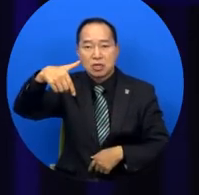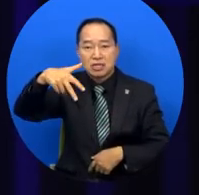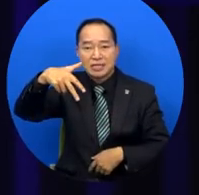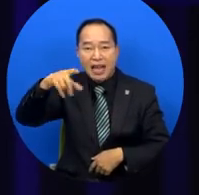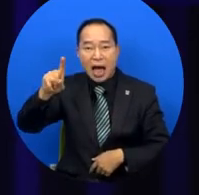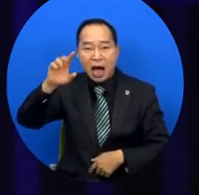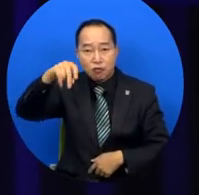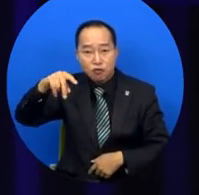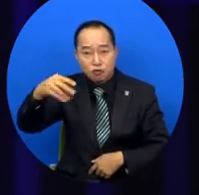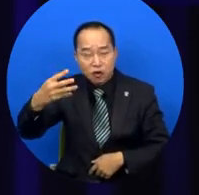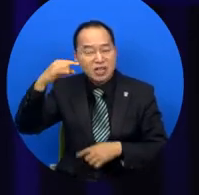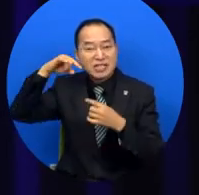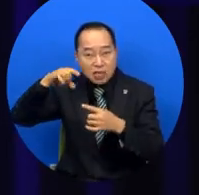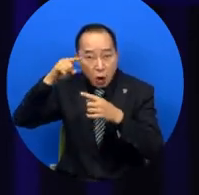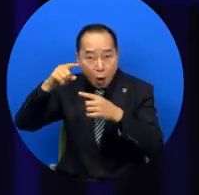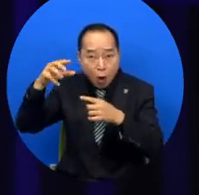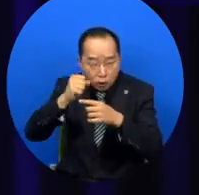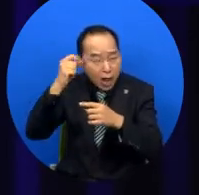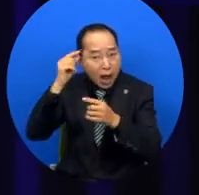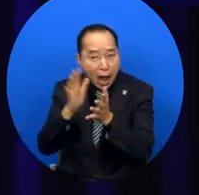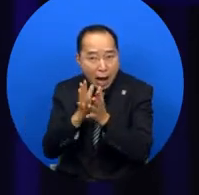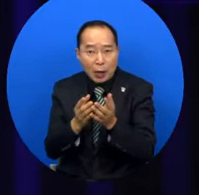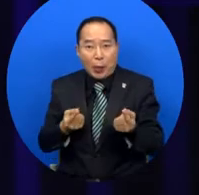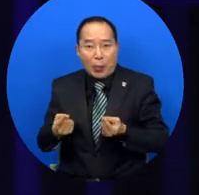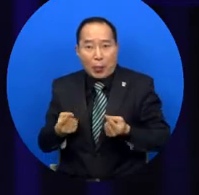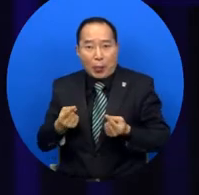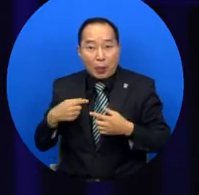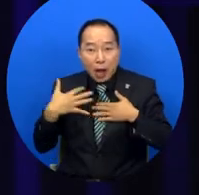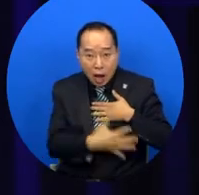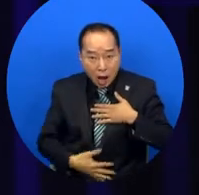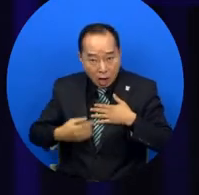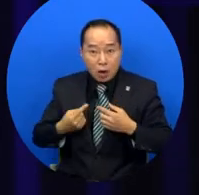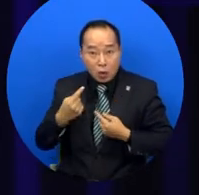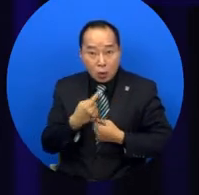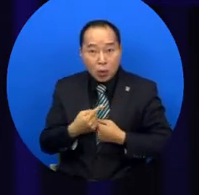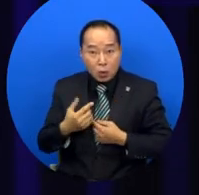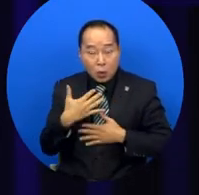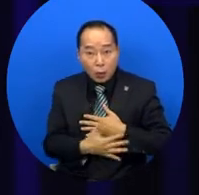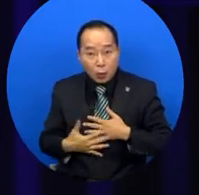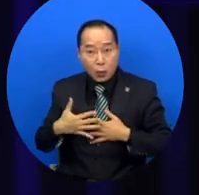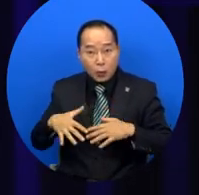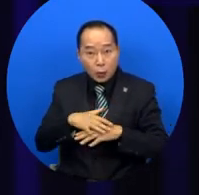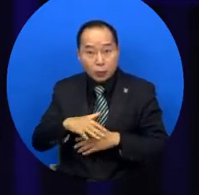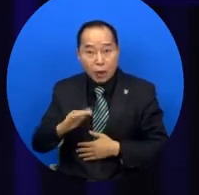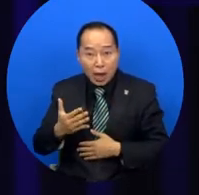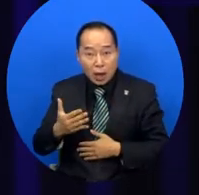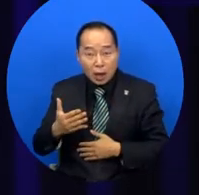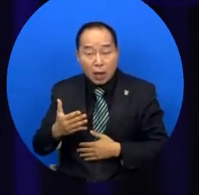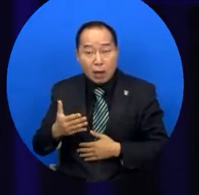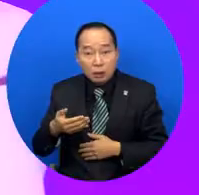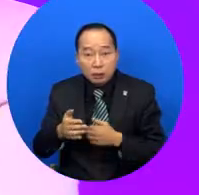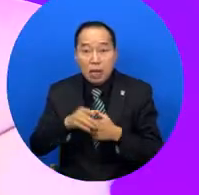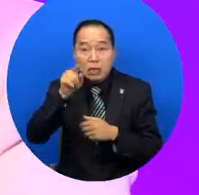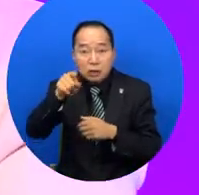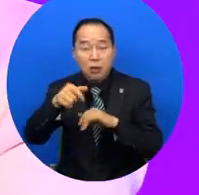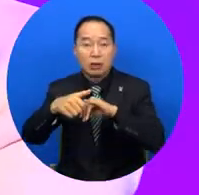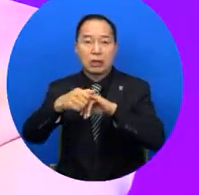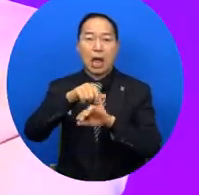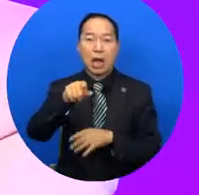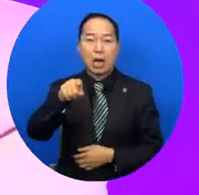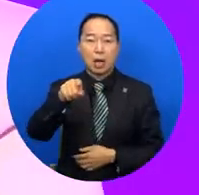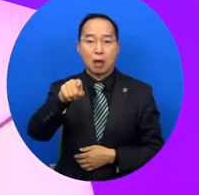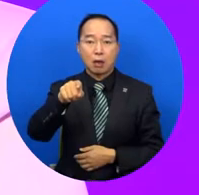지들이 조절을 해. 자율적으로. 그래서 자율신경계를 하는 거예요. 근데 이해되죠? 이거 심장